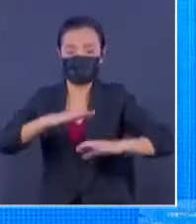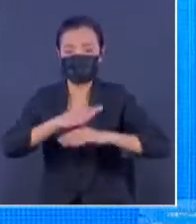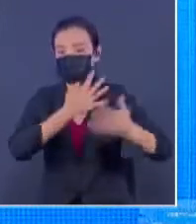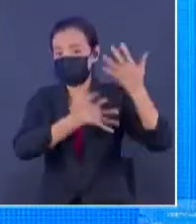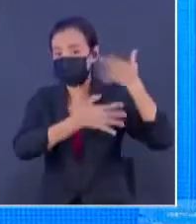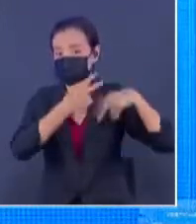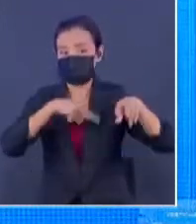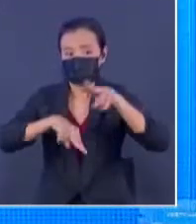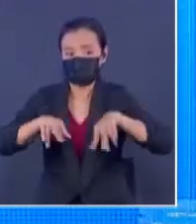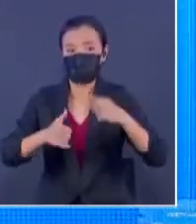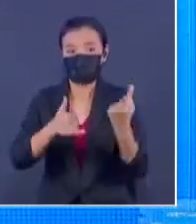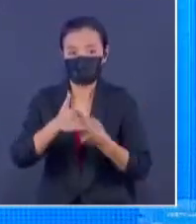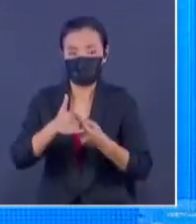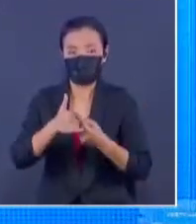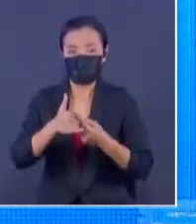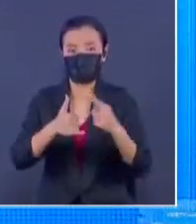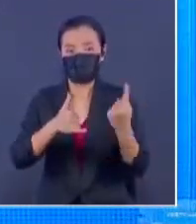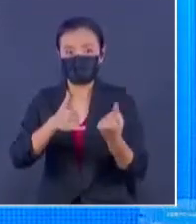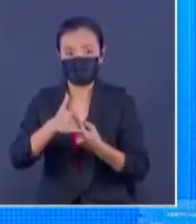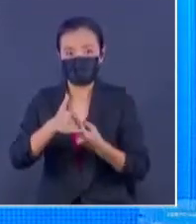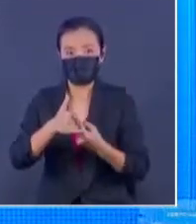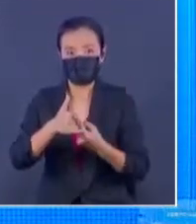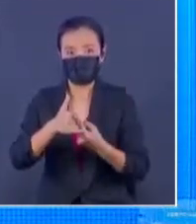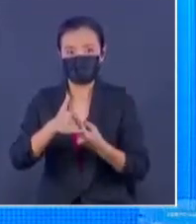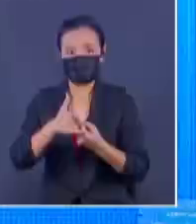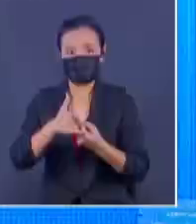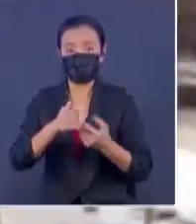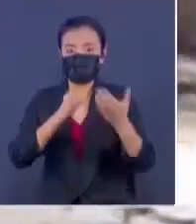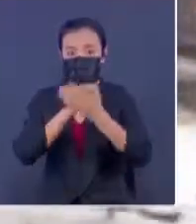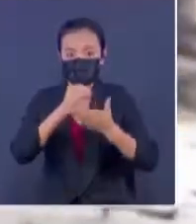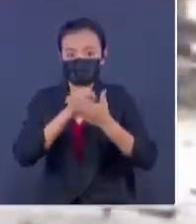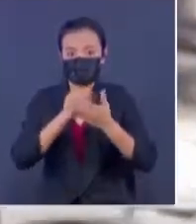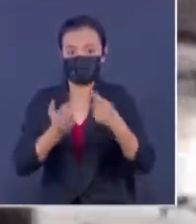ว่าเป็นผู้ต้องหาคดียาเสพติดแล้วหนีประกันตัวมาบวชค่ะ